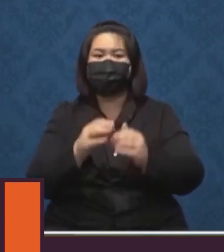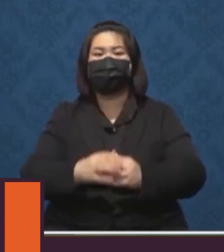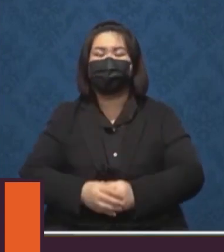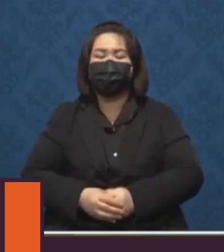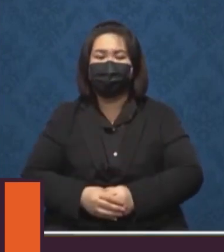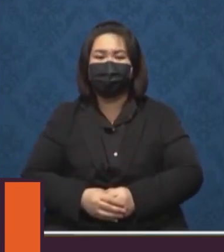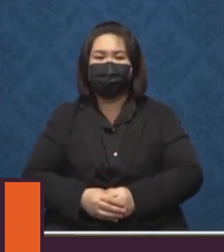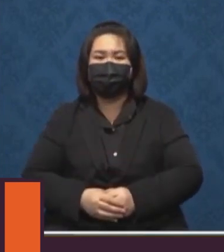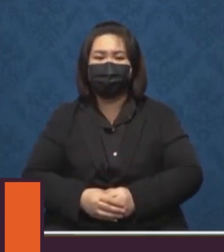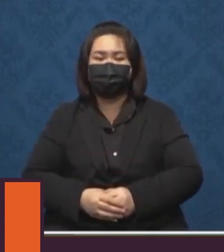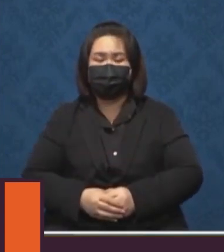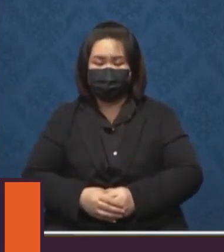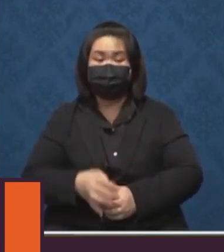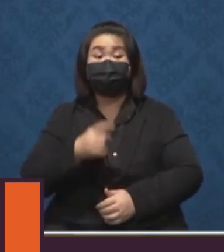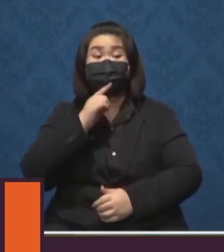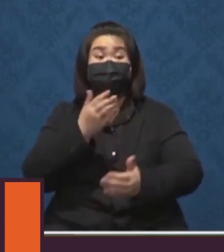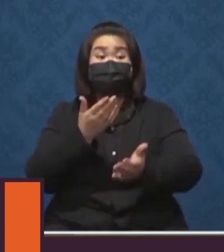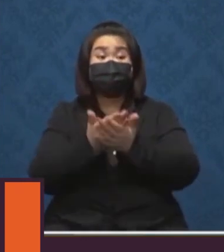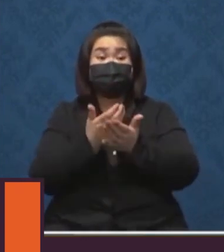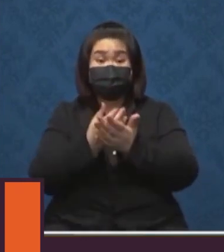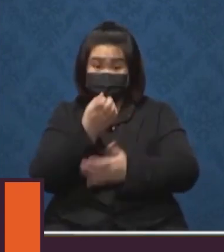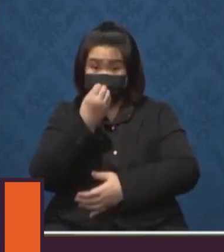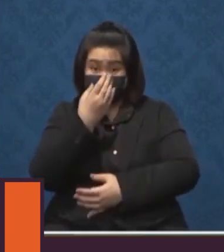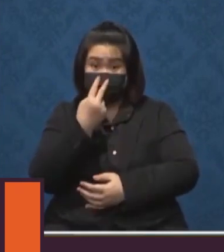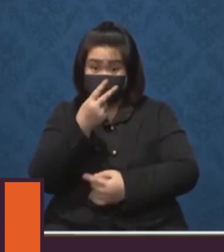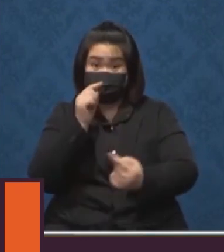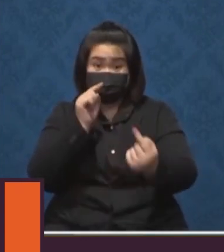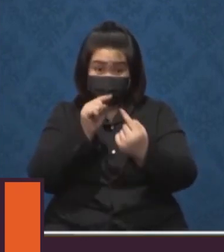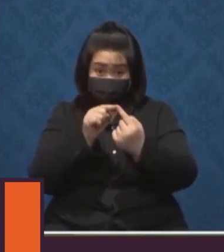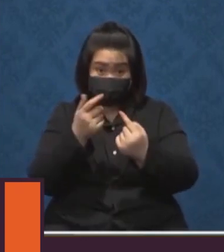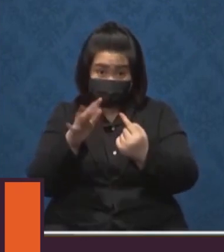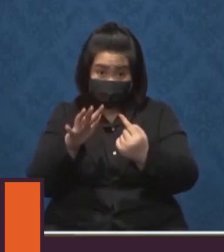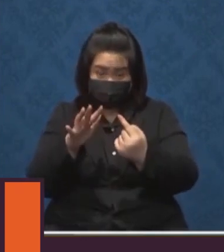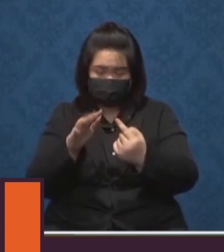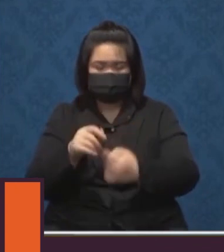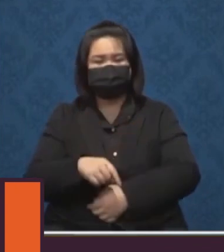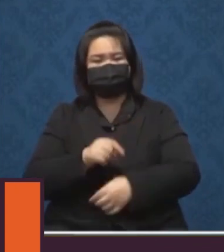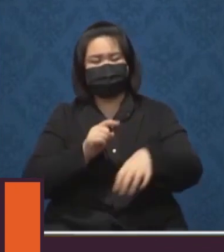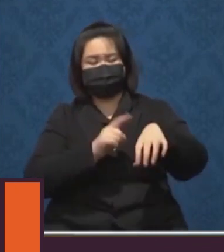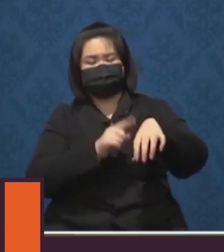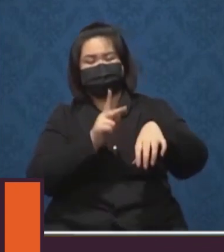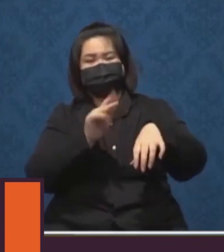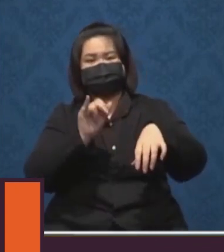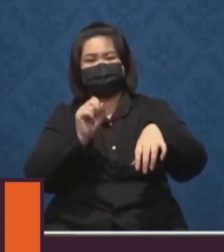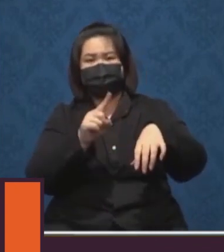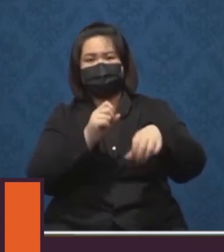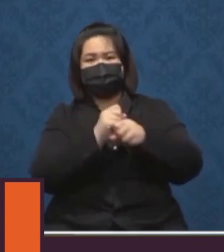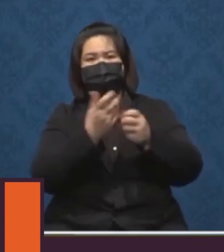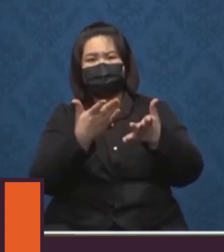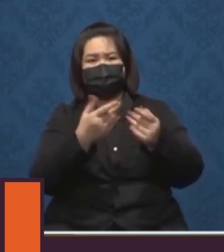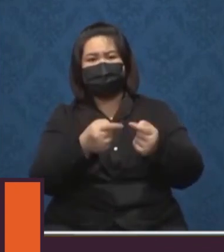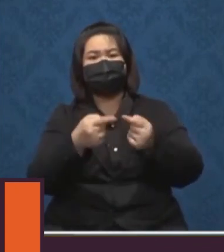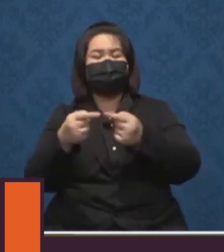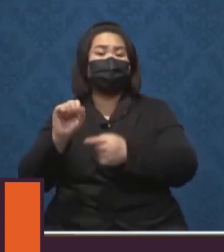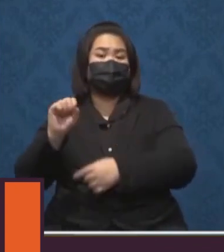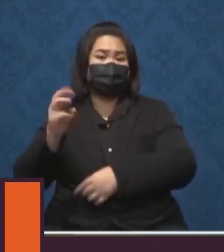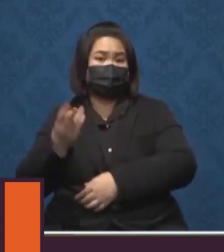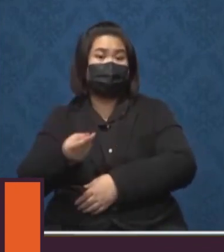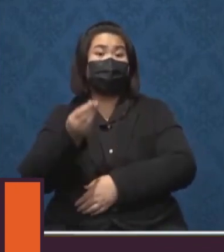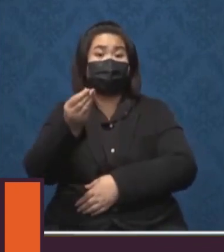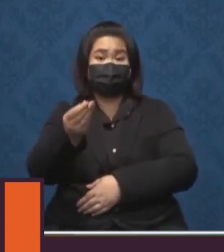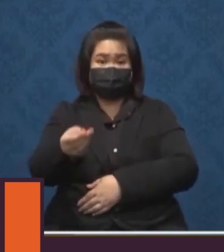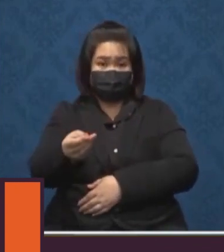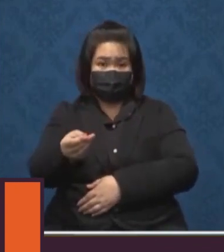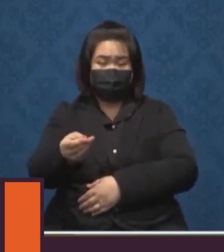นอกจากอัตราดอกเบี้ยที่เหมาะสมแล้วกองทุนจะทำอย่างไรที่จะส่งต่อสวัสดิการกู้ยืมเพื่อการศึกษา